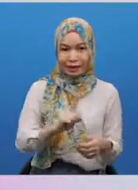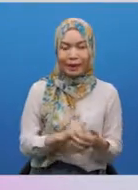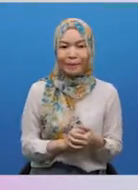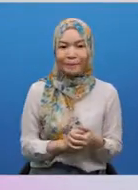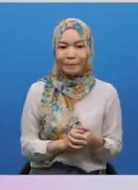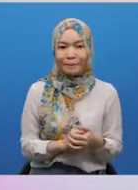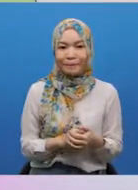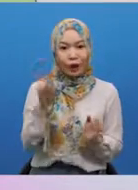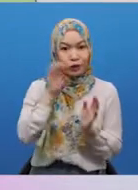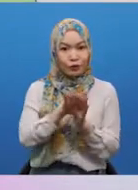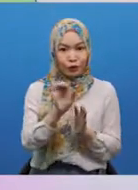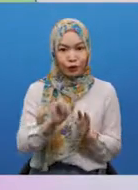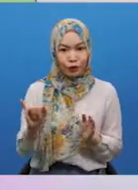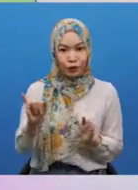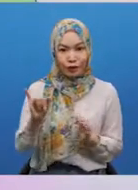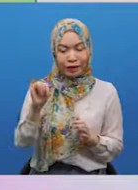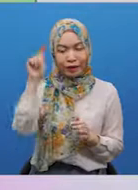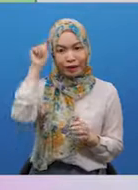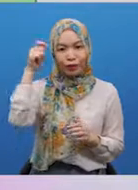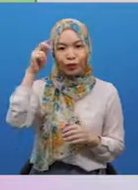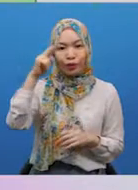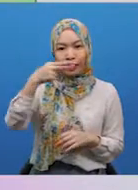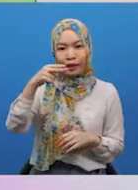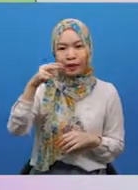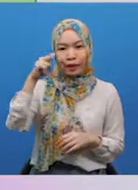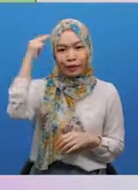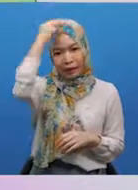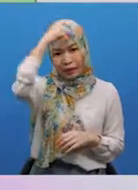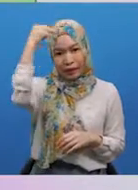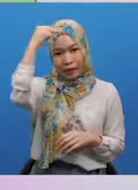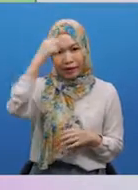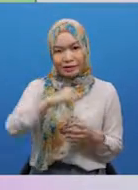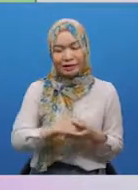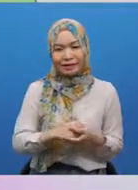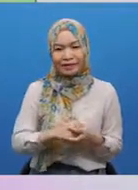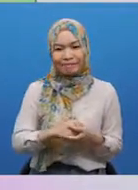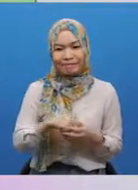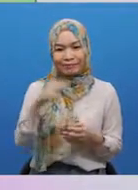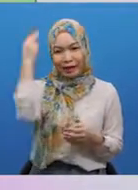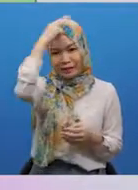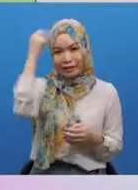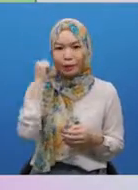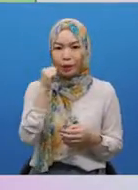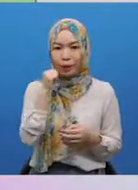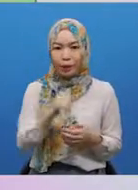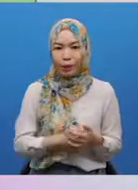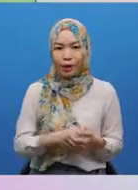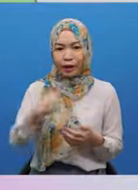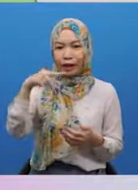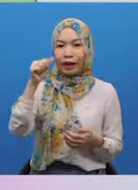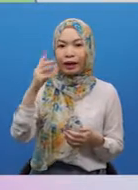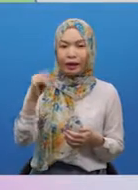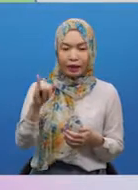Contohnya, Tuan Haji untuk lelaki, Puan Hajah untuk perempuan, Kadi Besar atau